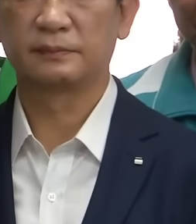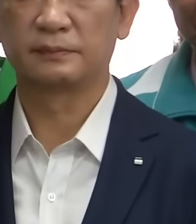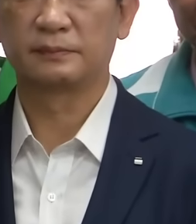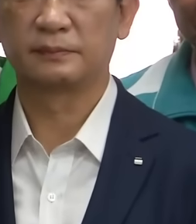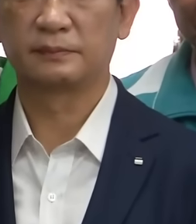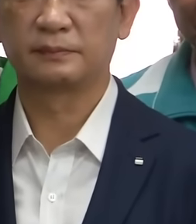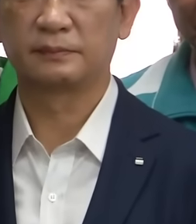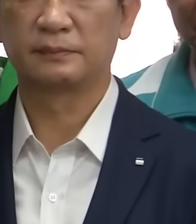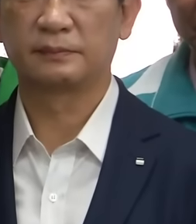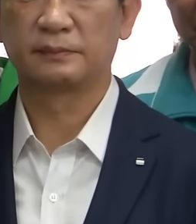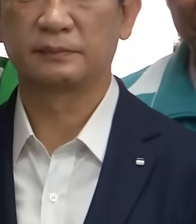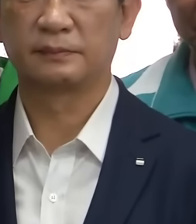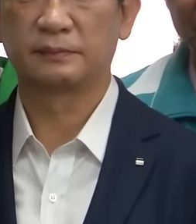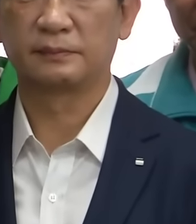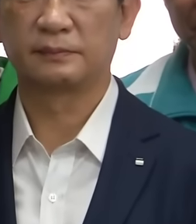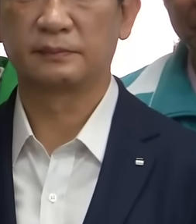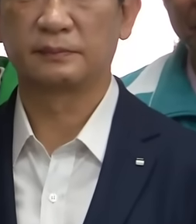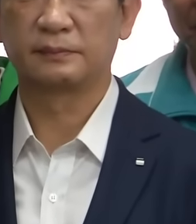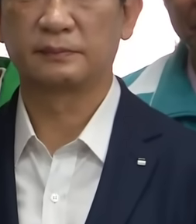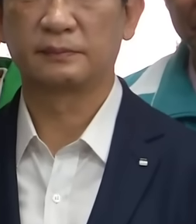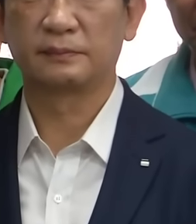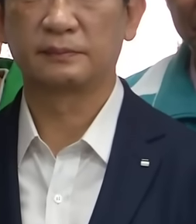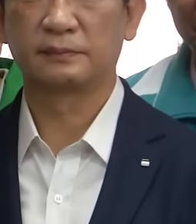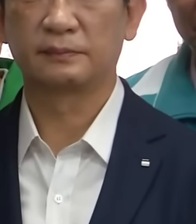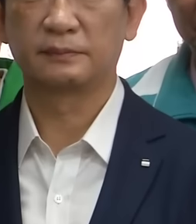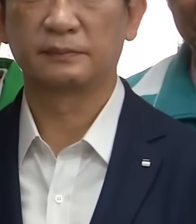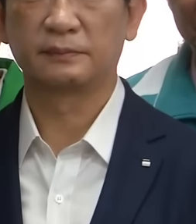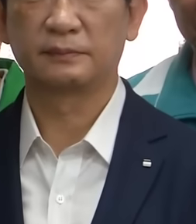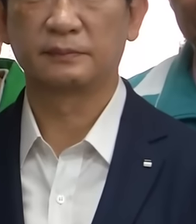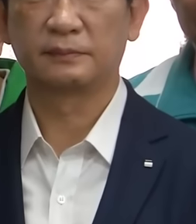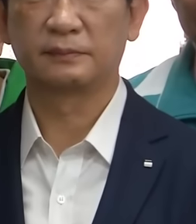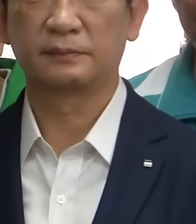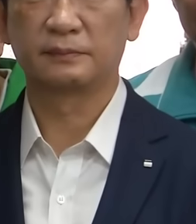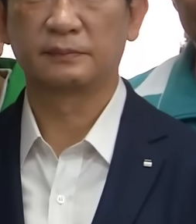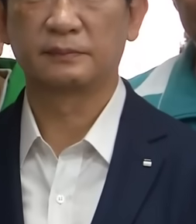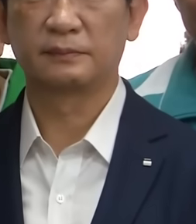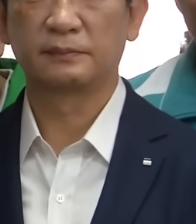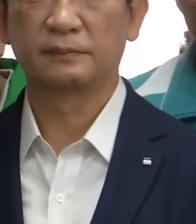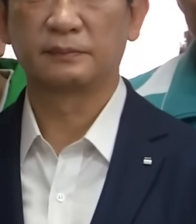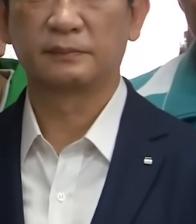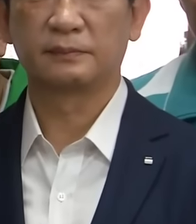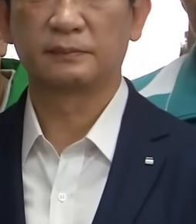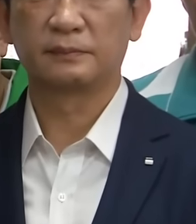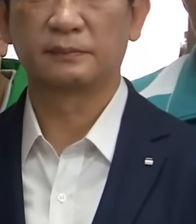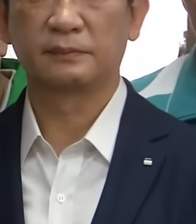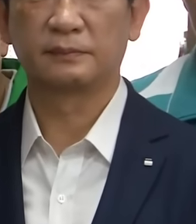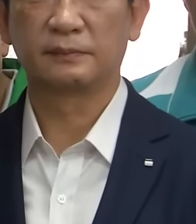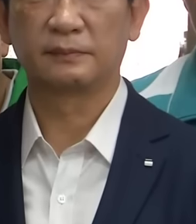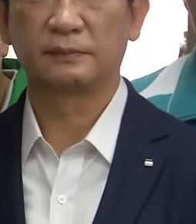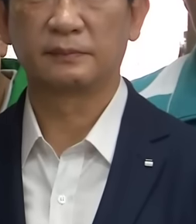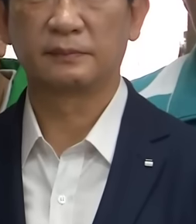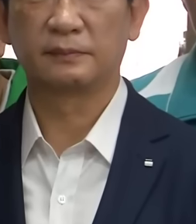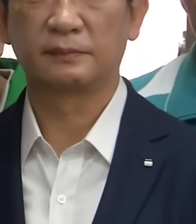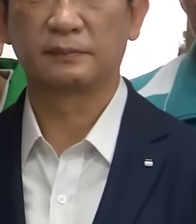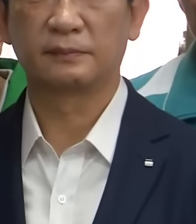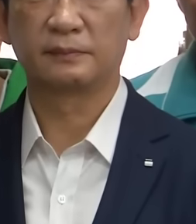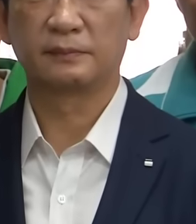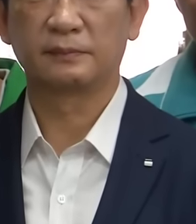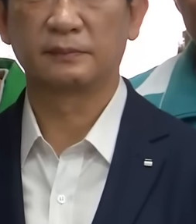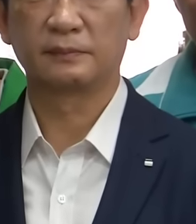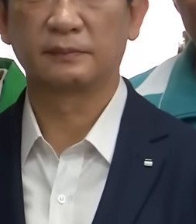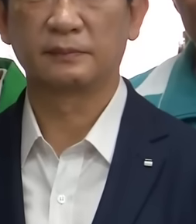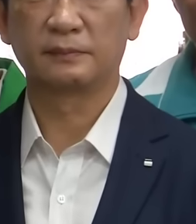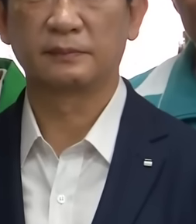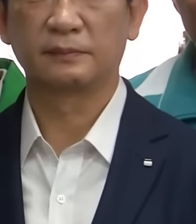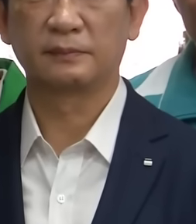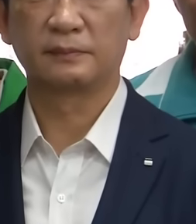常的不舍。但是我也请国人能够了解， 在别人的屋檐下，我们的文化工作